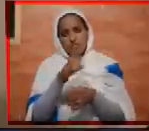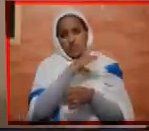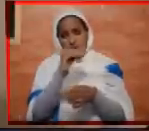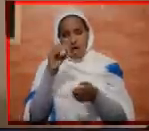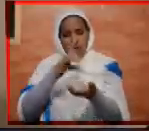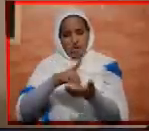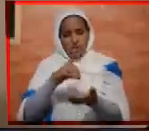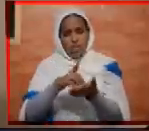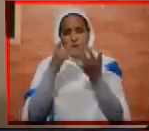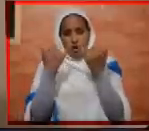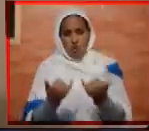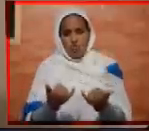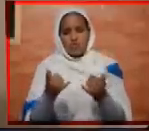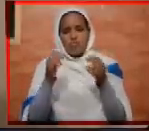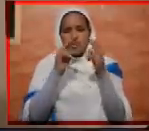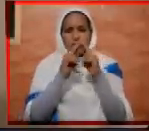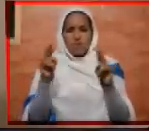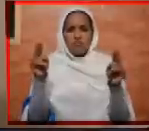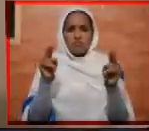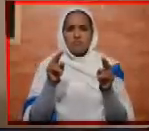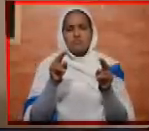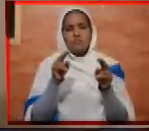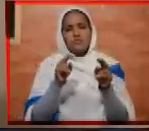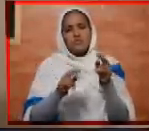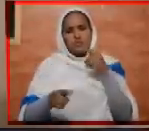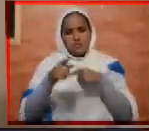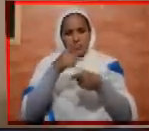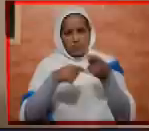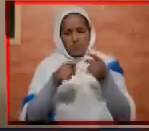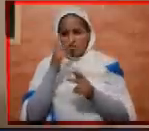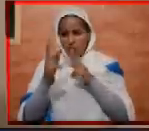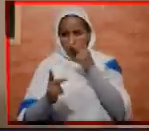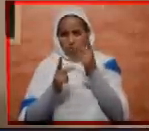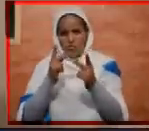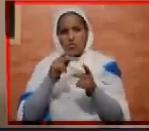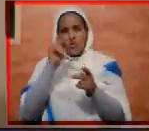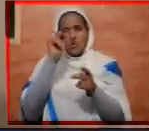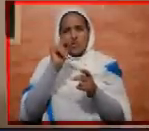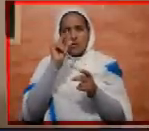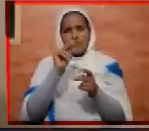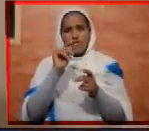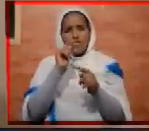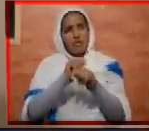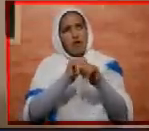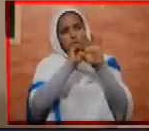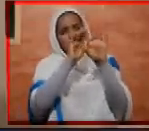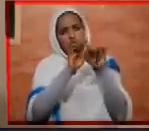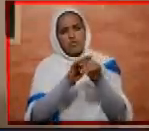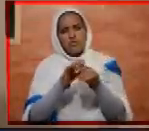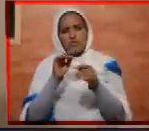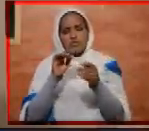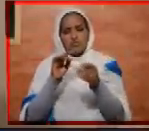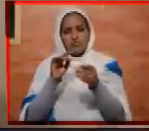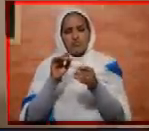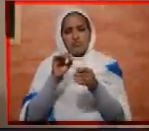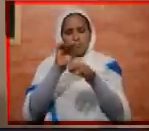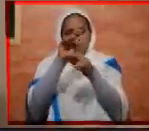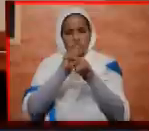አለ። የንባቡ የዳዊቱማ ምን ልበላችሁ ይህ ነው አይባልም። ህንታ ጌራም